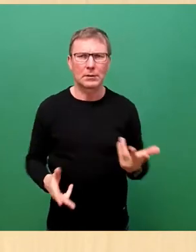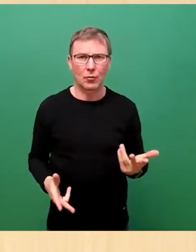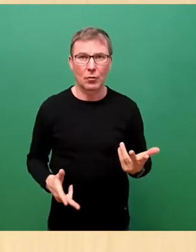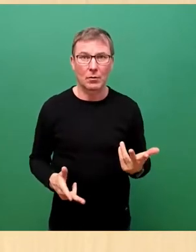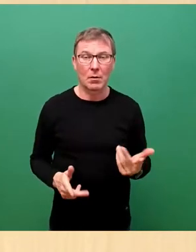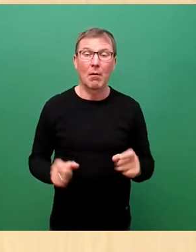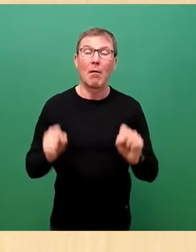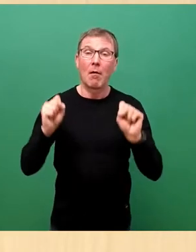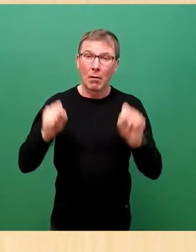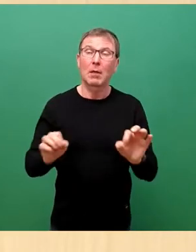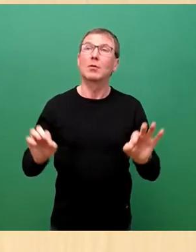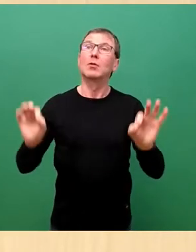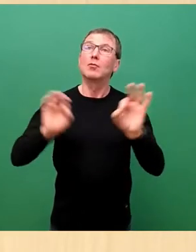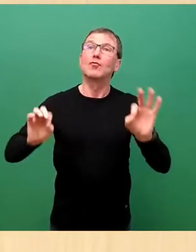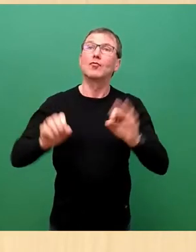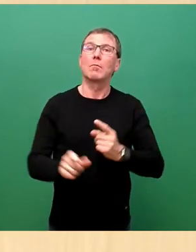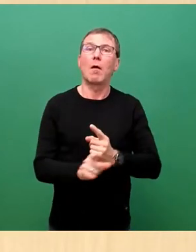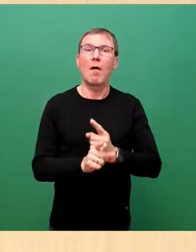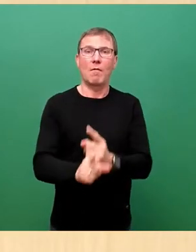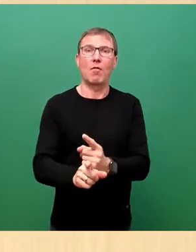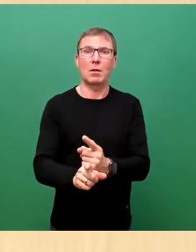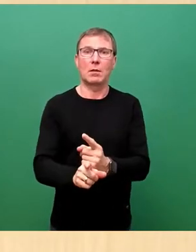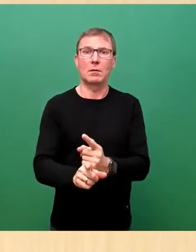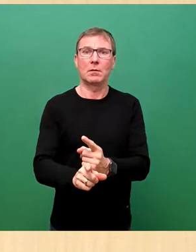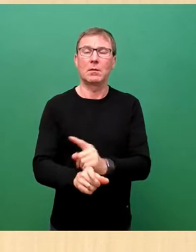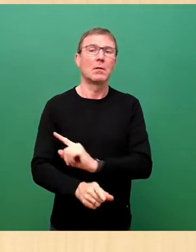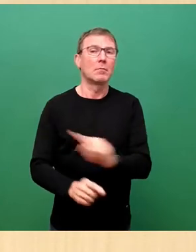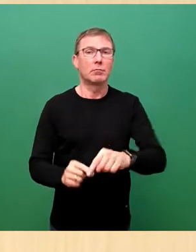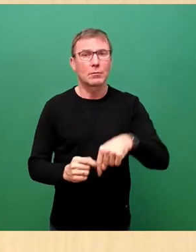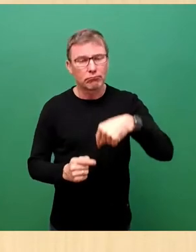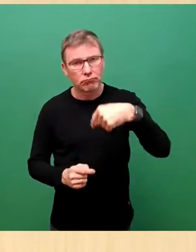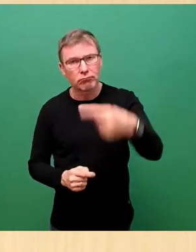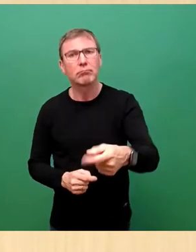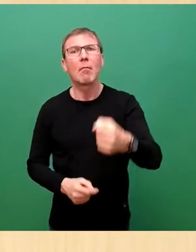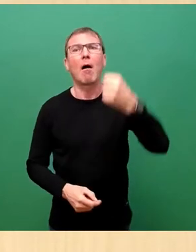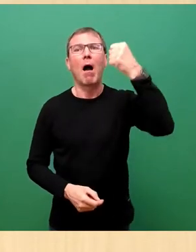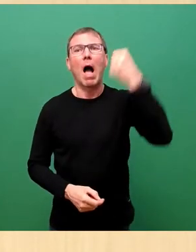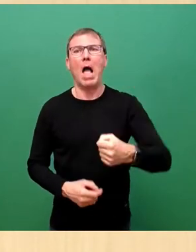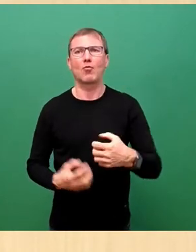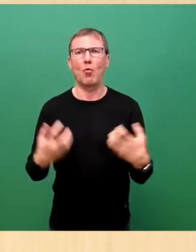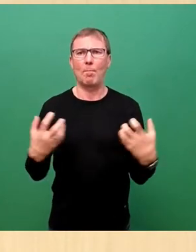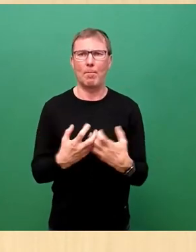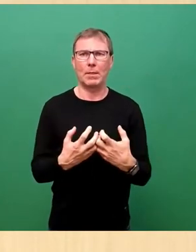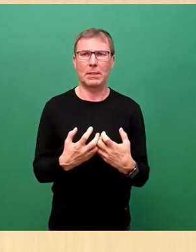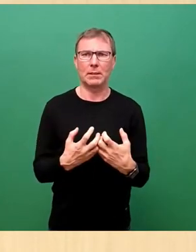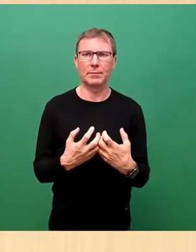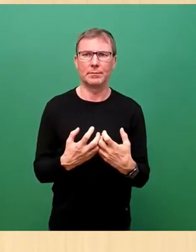fatale Konsequenzen haben, bis hin zu einem atomaren Krieg.